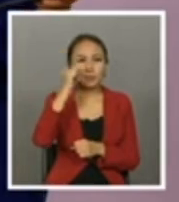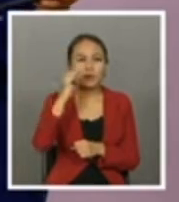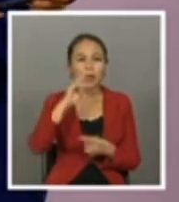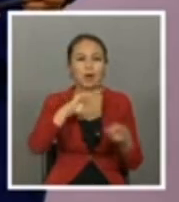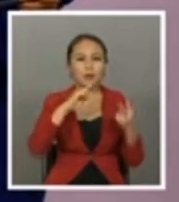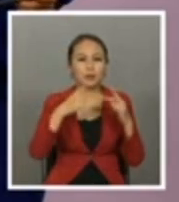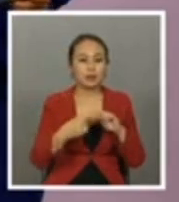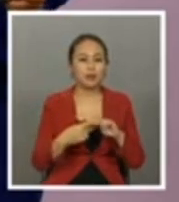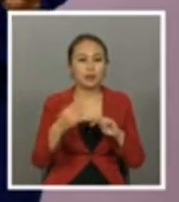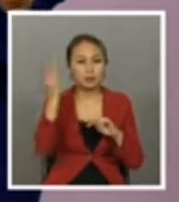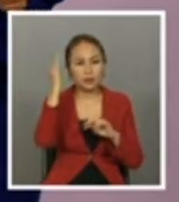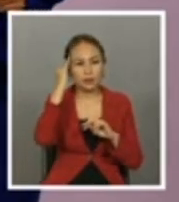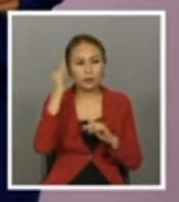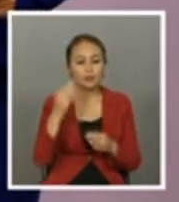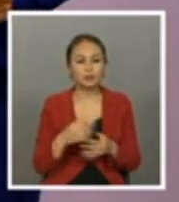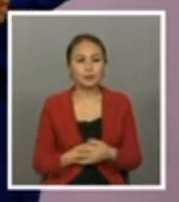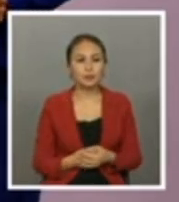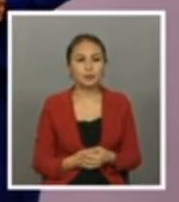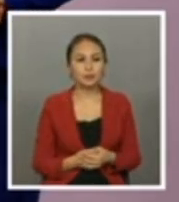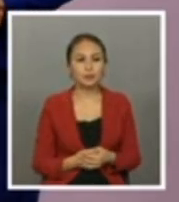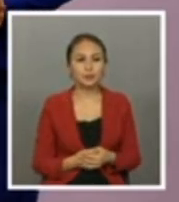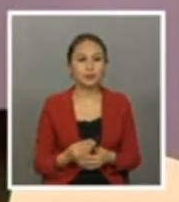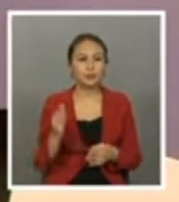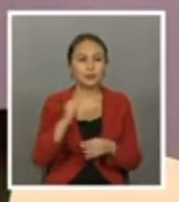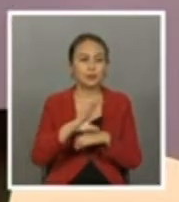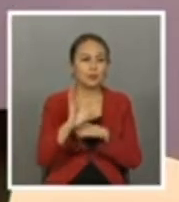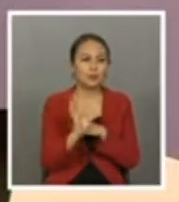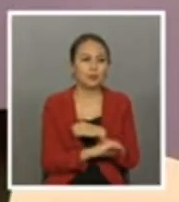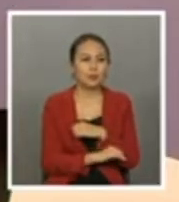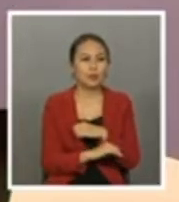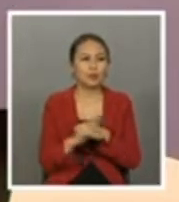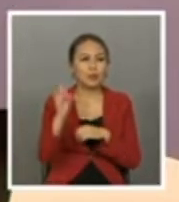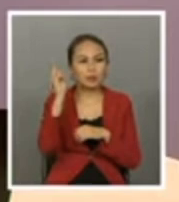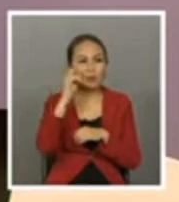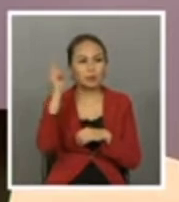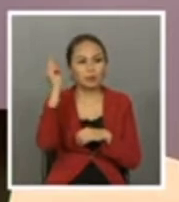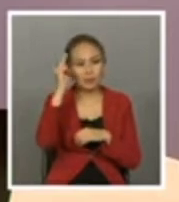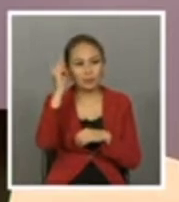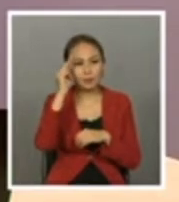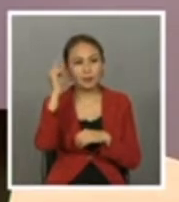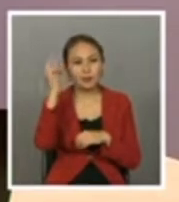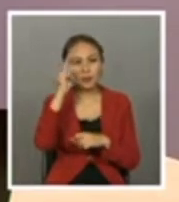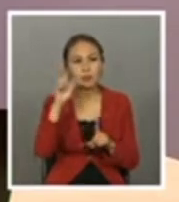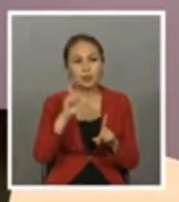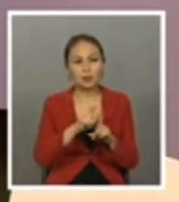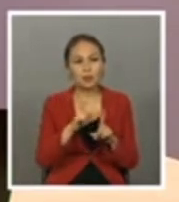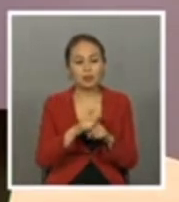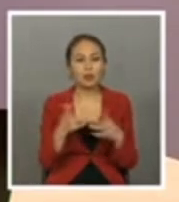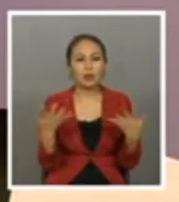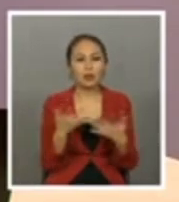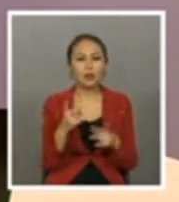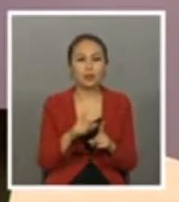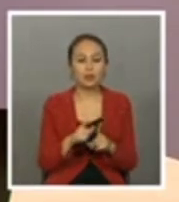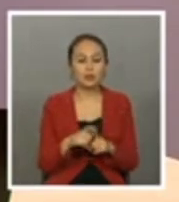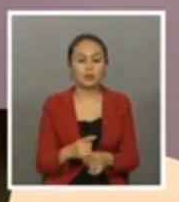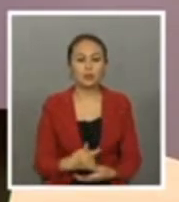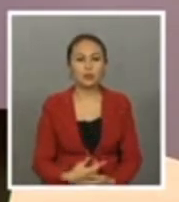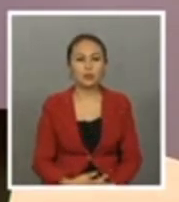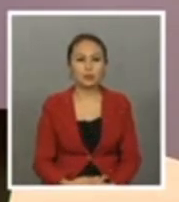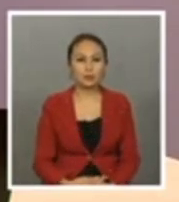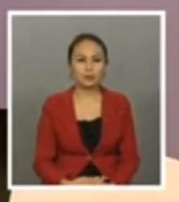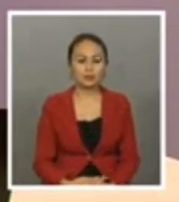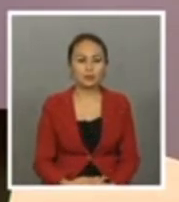Ауыспалы мағынада қолданылған. Және соңғы сұрағымыз: біл, білім, білімді сөздері қандай